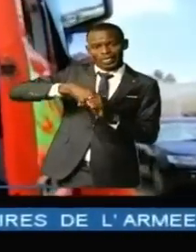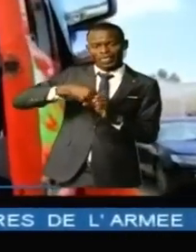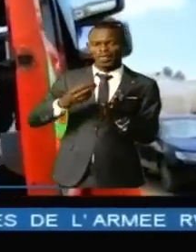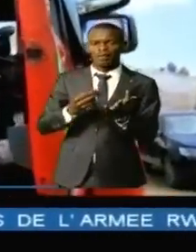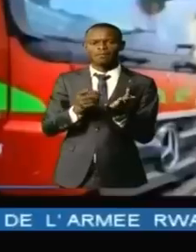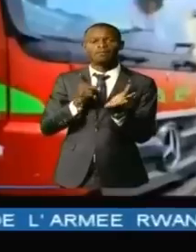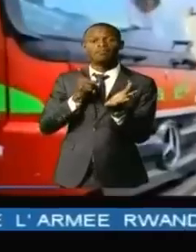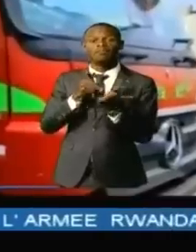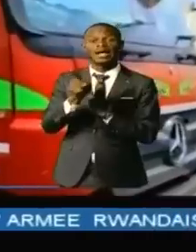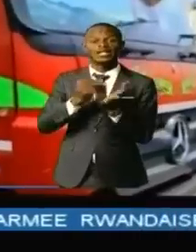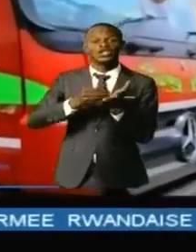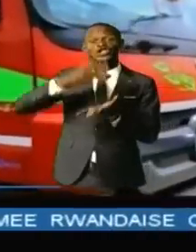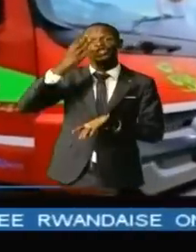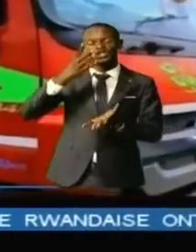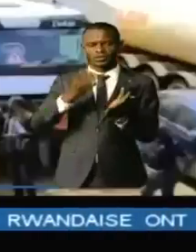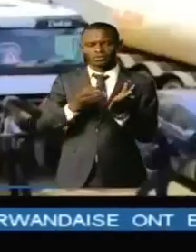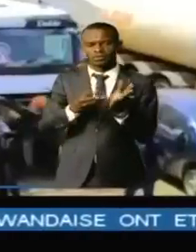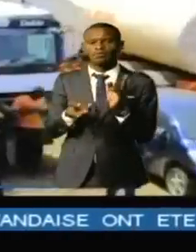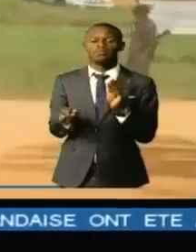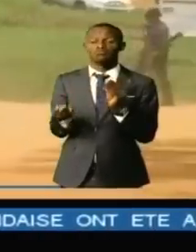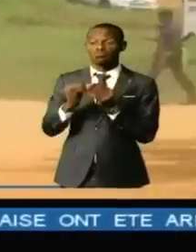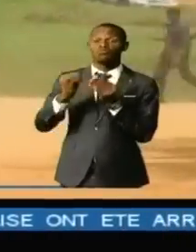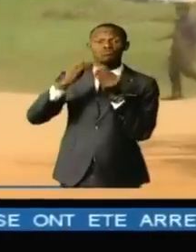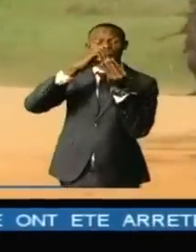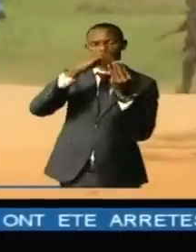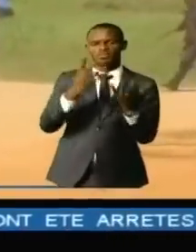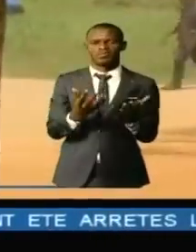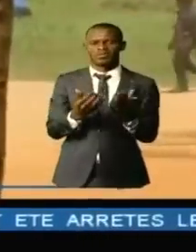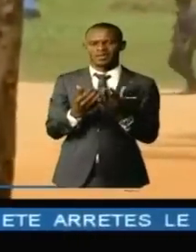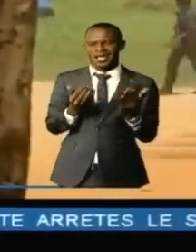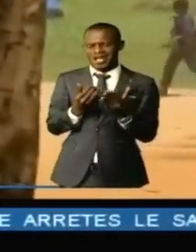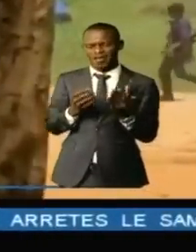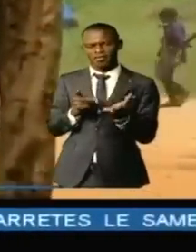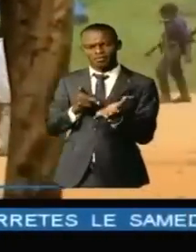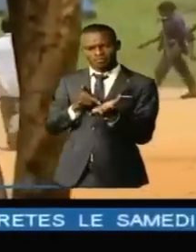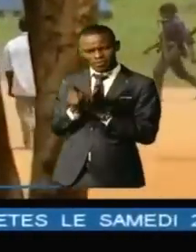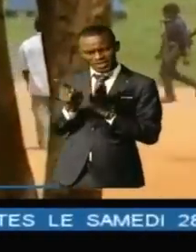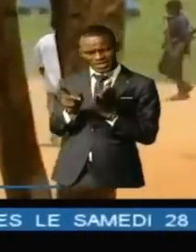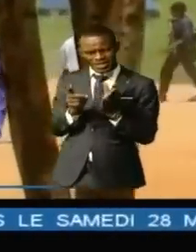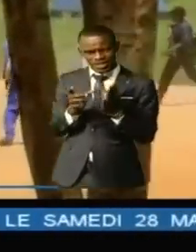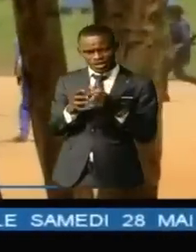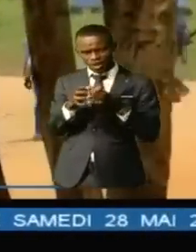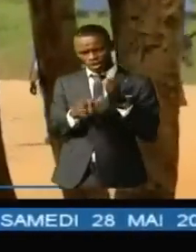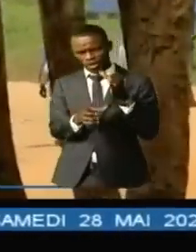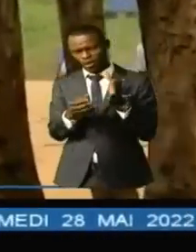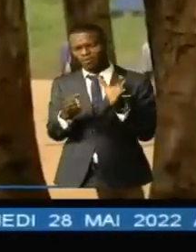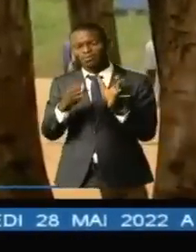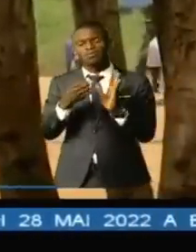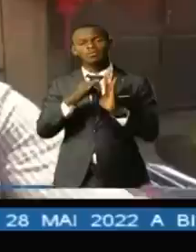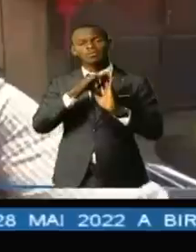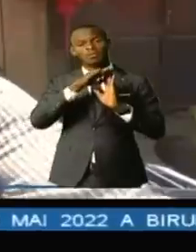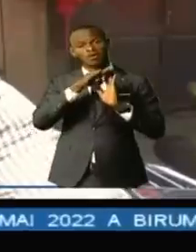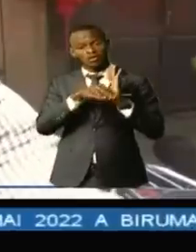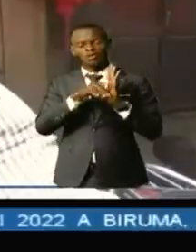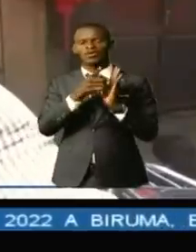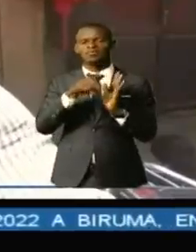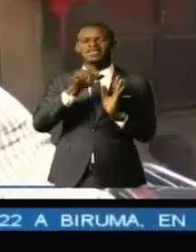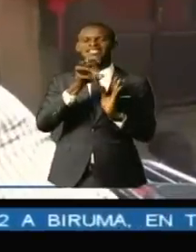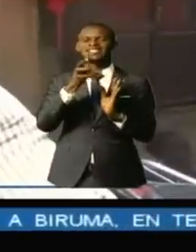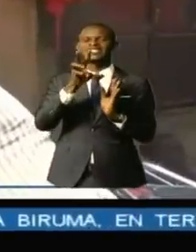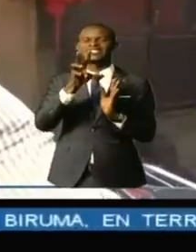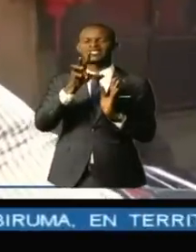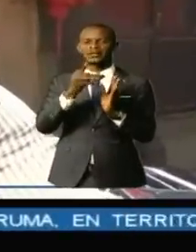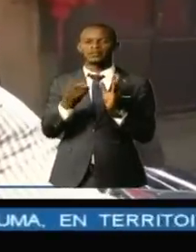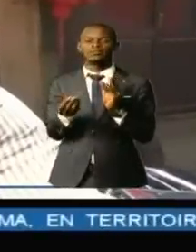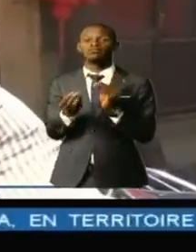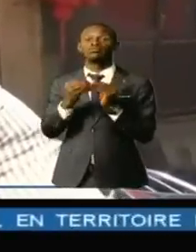à 3000 francs congolais au lieu de 1600. Le prix des transports a connu également une légère augmentation. Comme explique ce taximen.